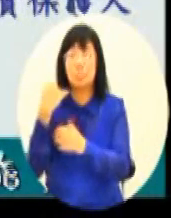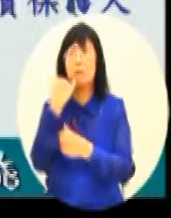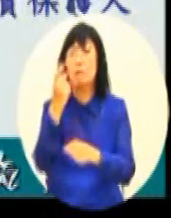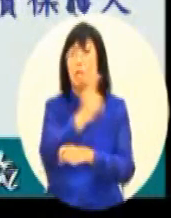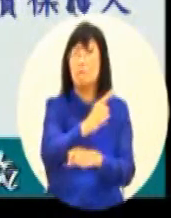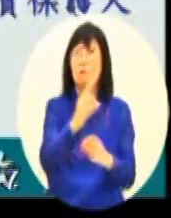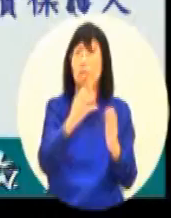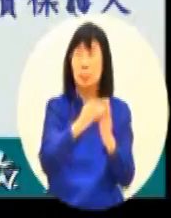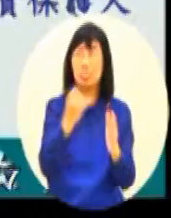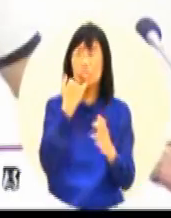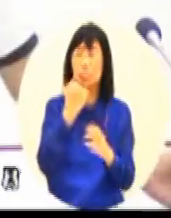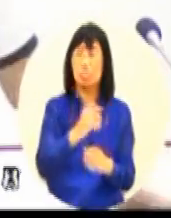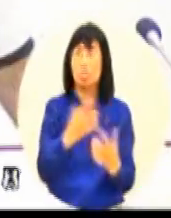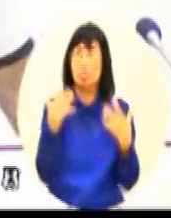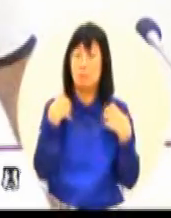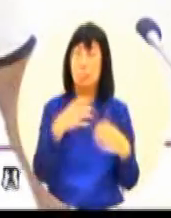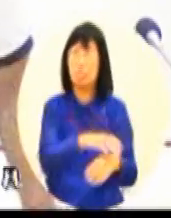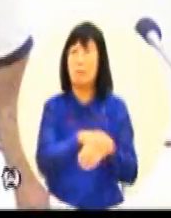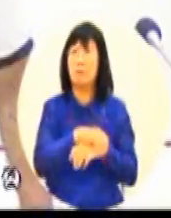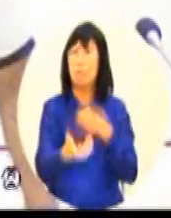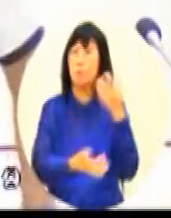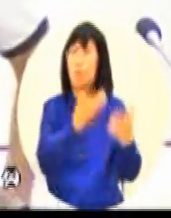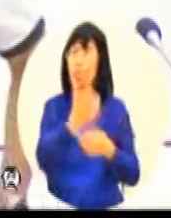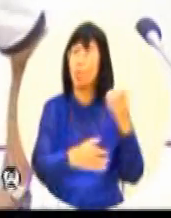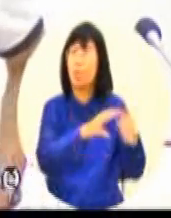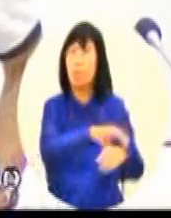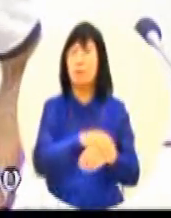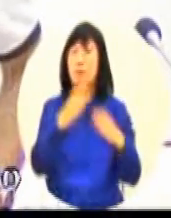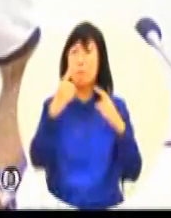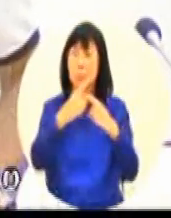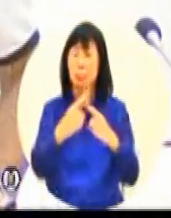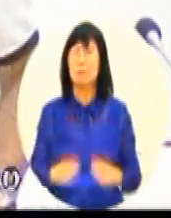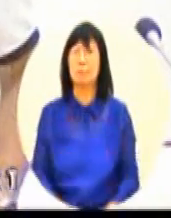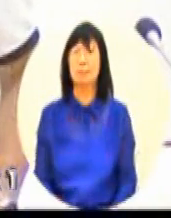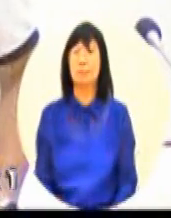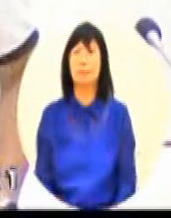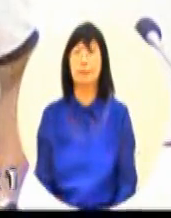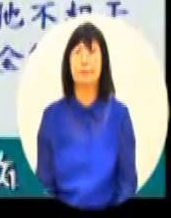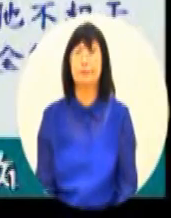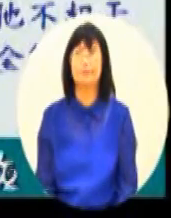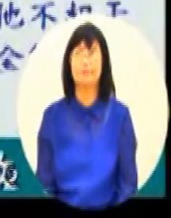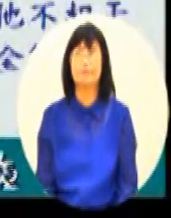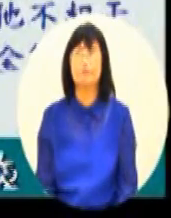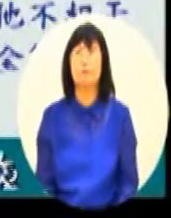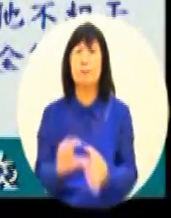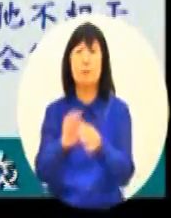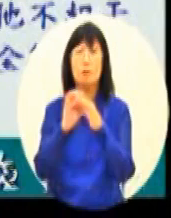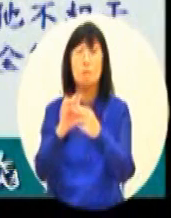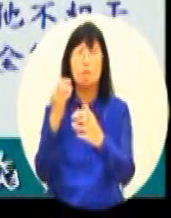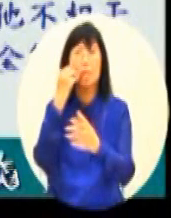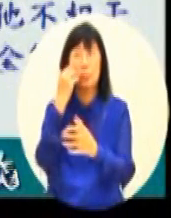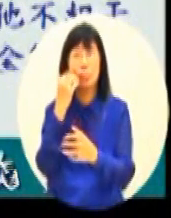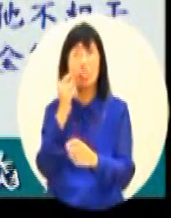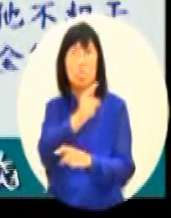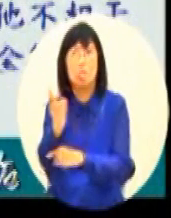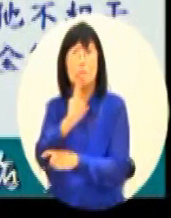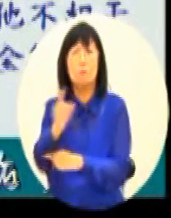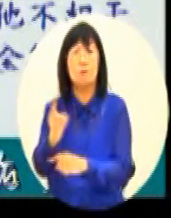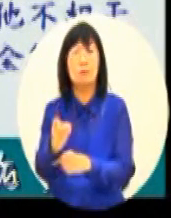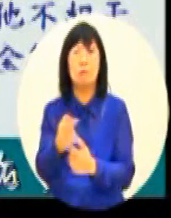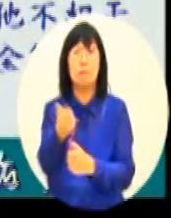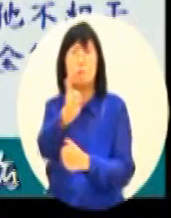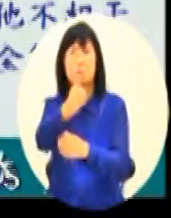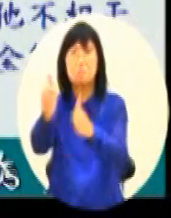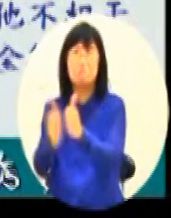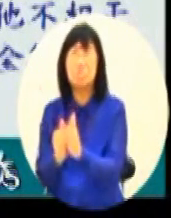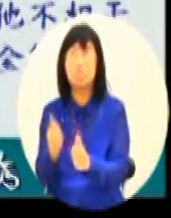安全。我讲这个才是正题哦，决议哦。消防弟兄是在火场拼命的，出生入死